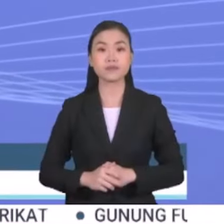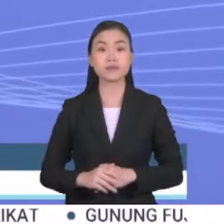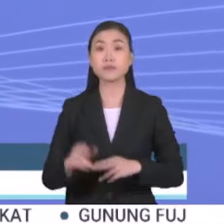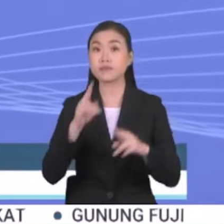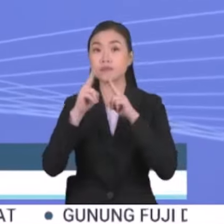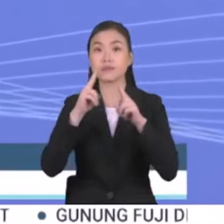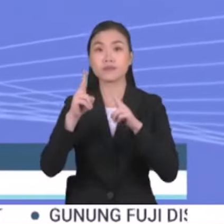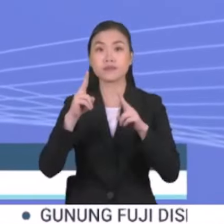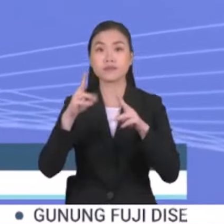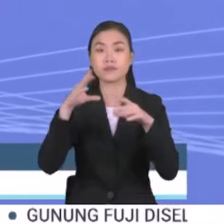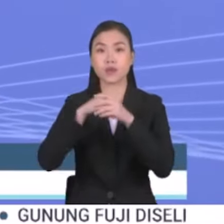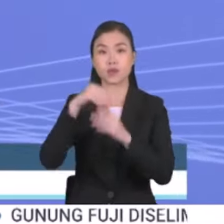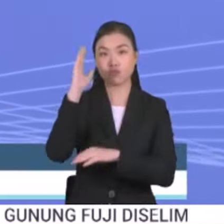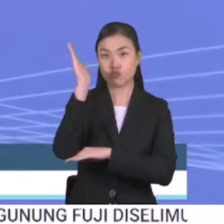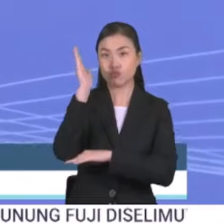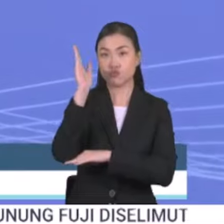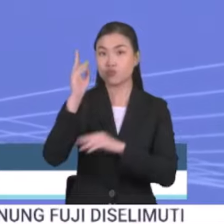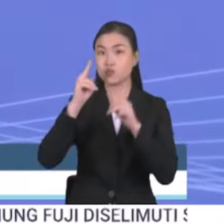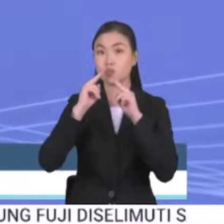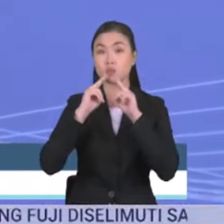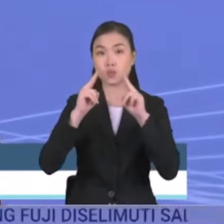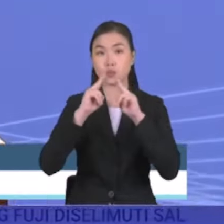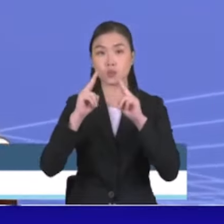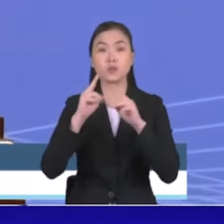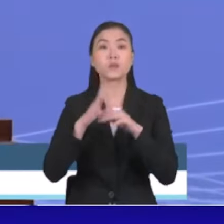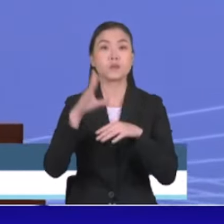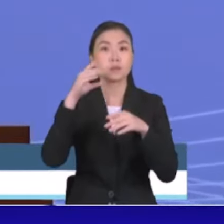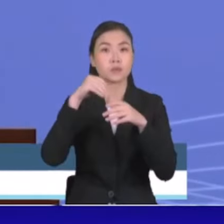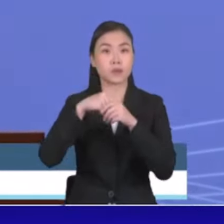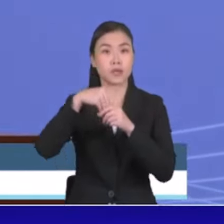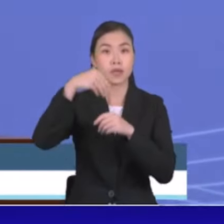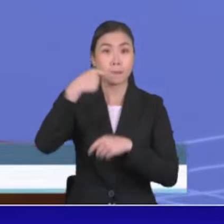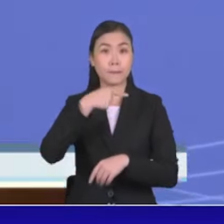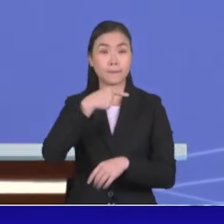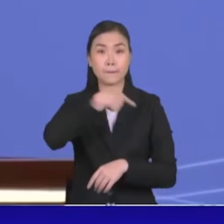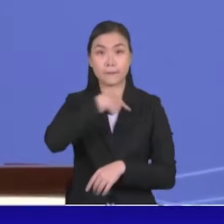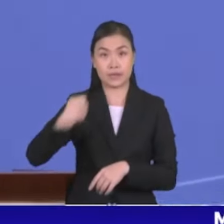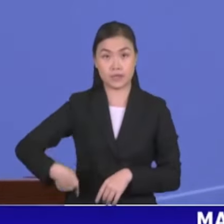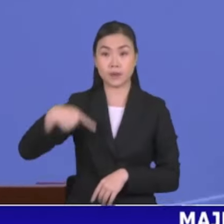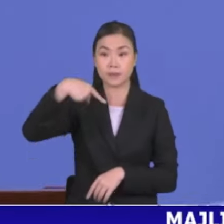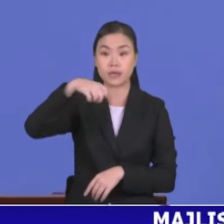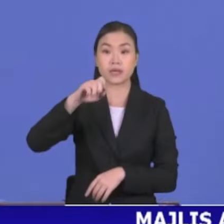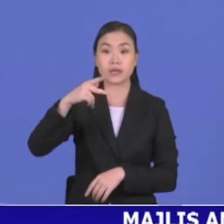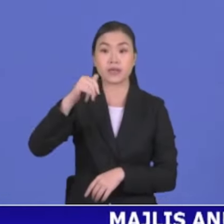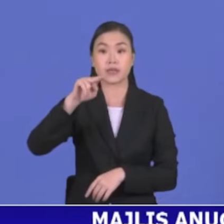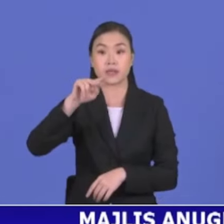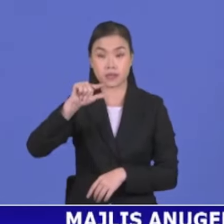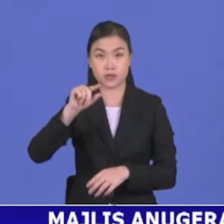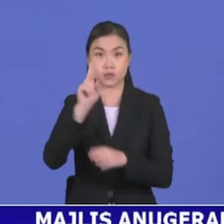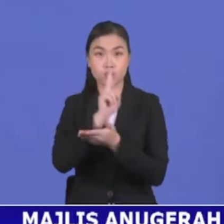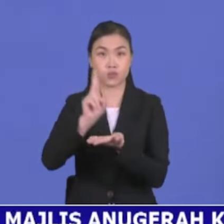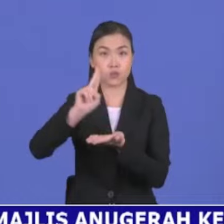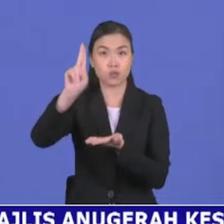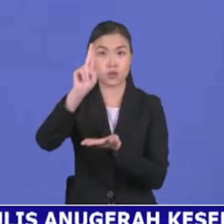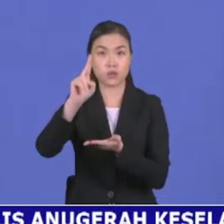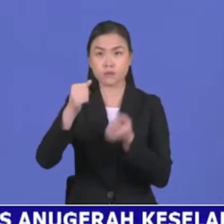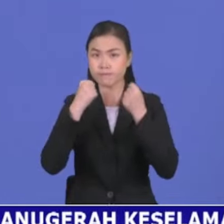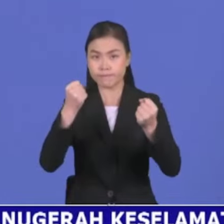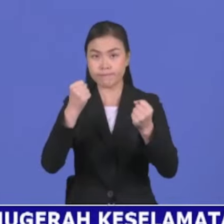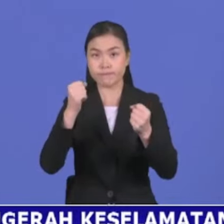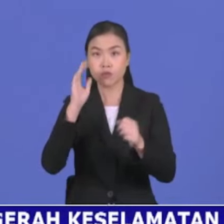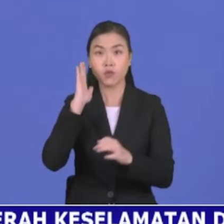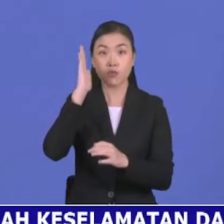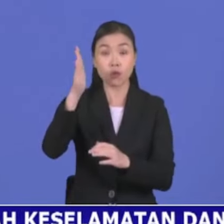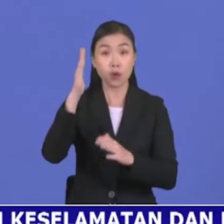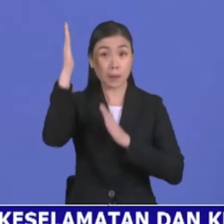Beliau berkata demikian dalam syarahan umum di Peking University, Beijing. Syarahan bertajuk memperkukuh masa hadapan